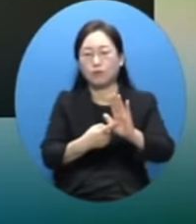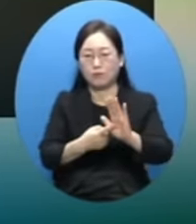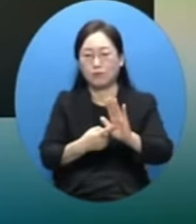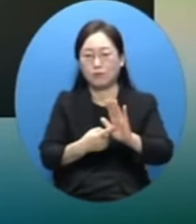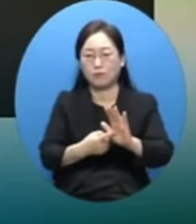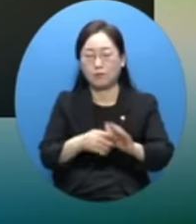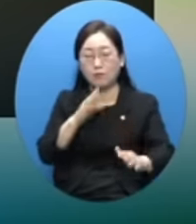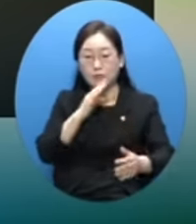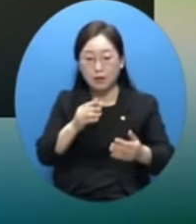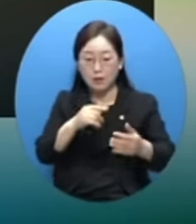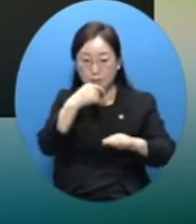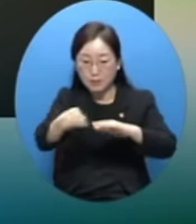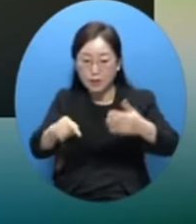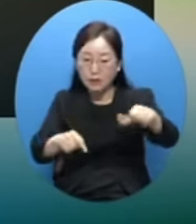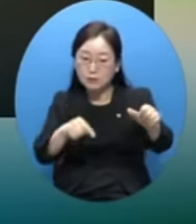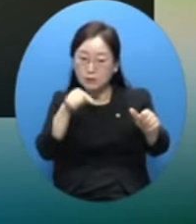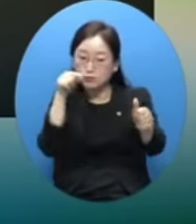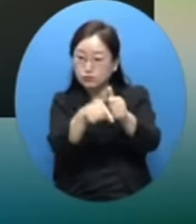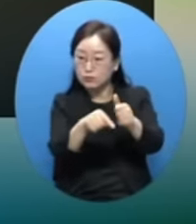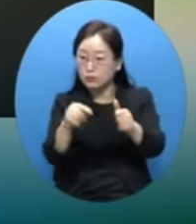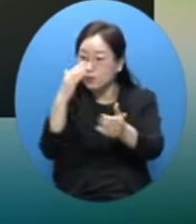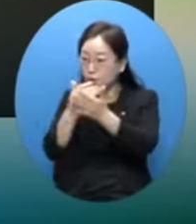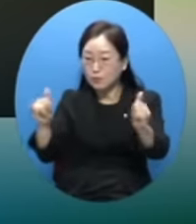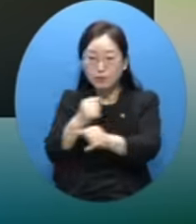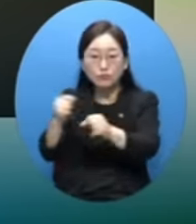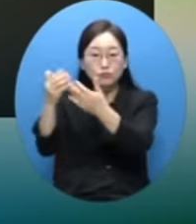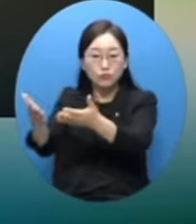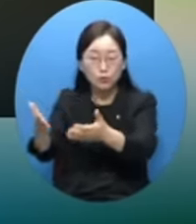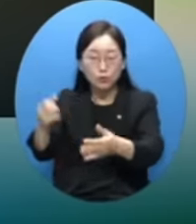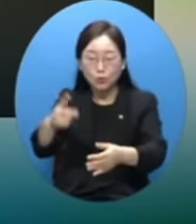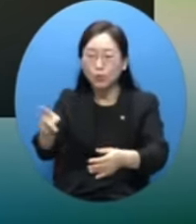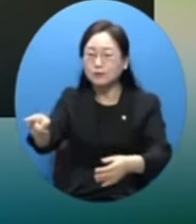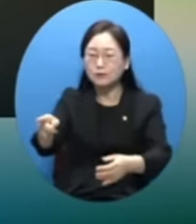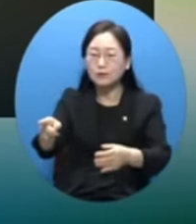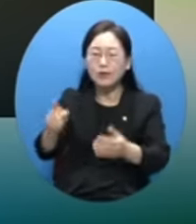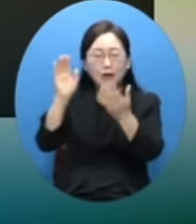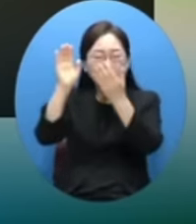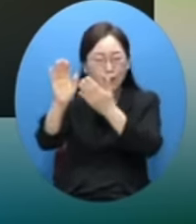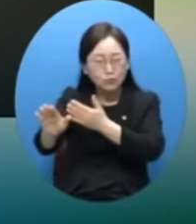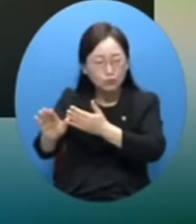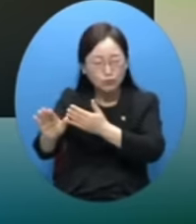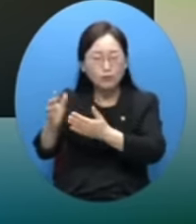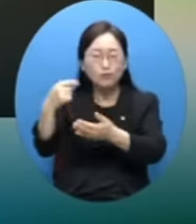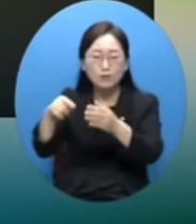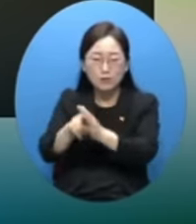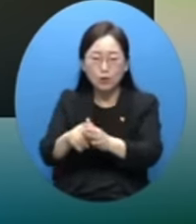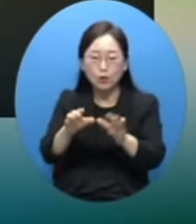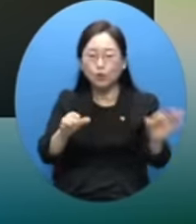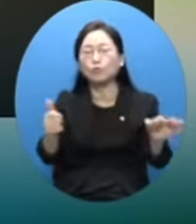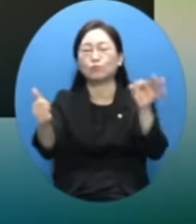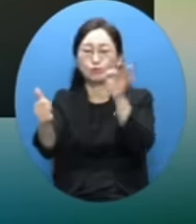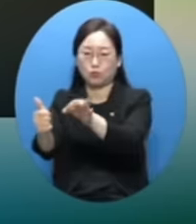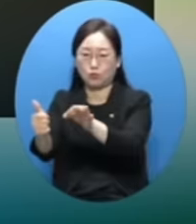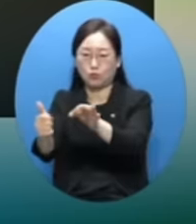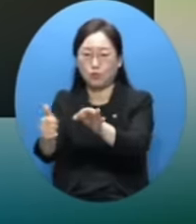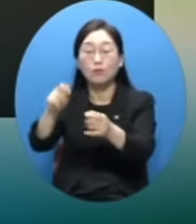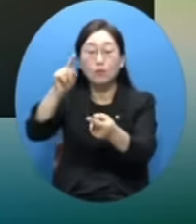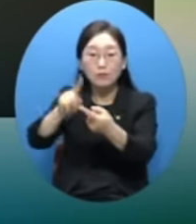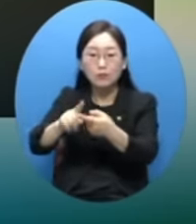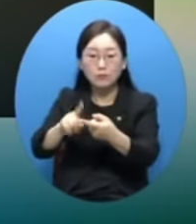자기 아들을 죽인 그 범인들을 용서하고 또 그 범인들의 미래를 위해서 이런 기금까지 내놓은 그것에